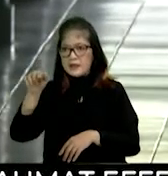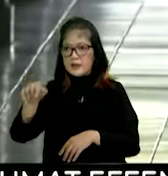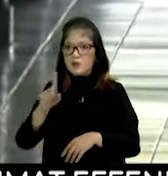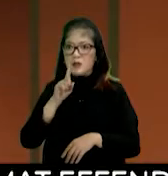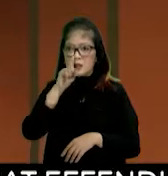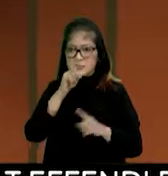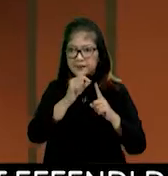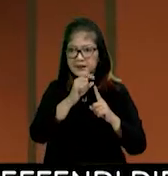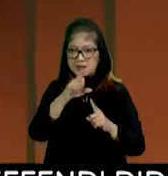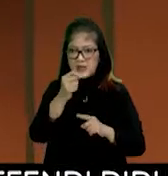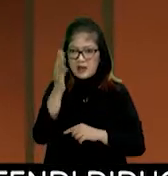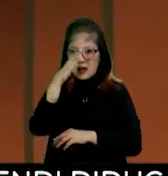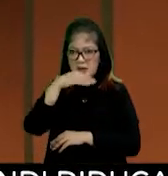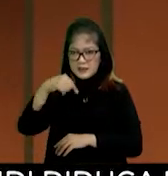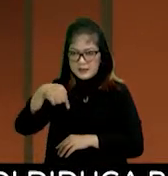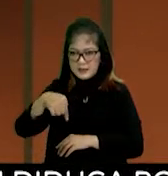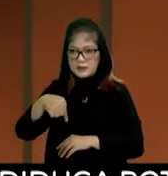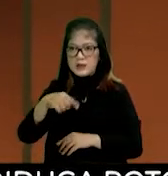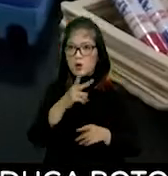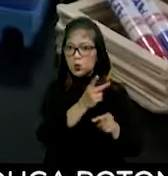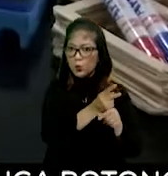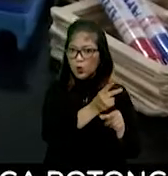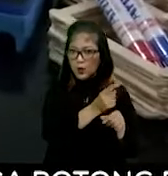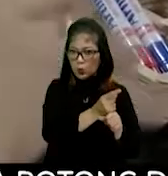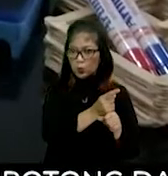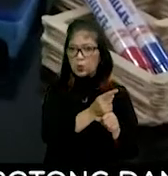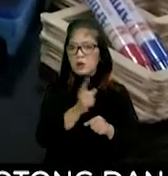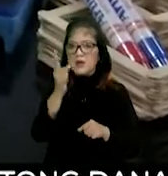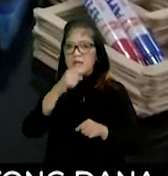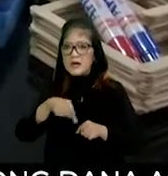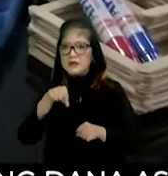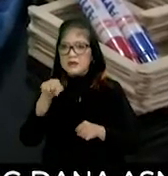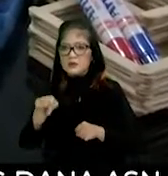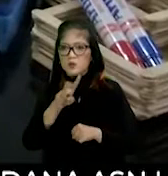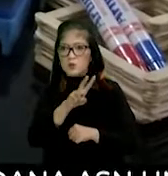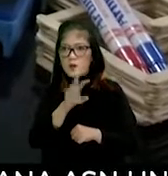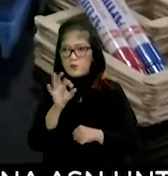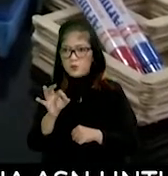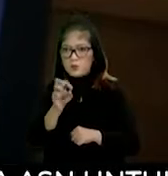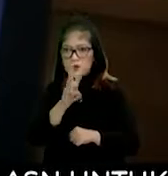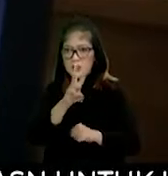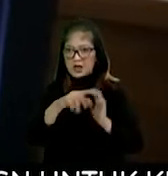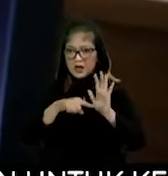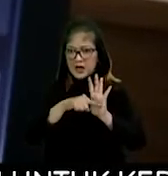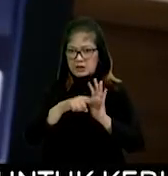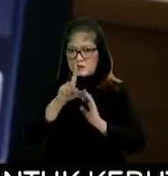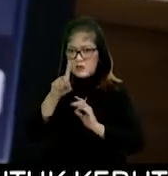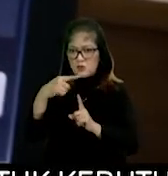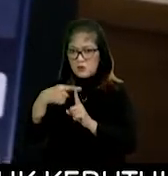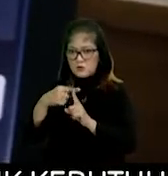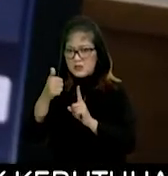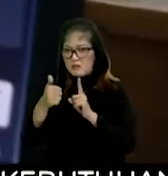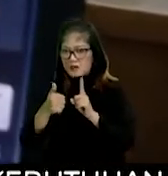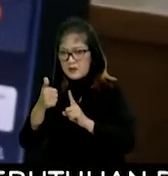ini. Untuk guru, terdapat 20 guru yang dilakukan pemeriksaan, 3 negatif, 1 positif, dan juga 16 orang ini akan